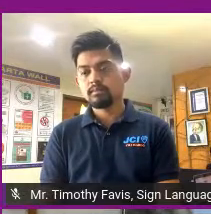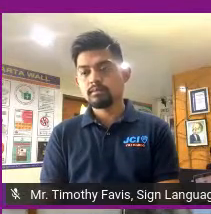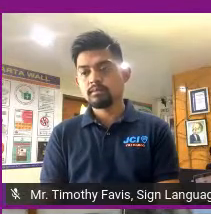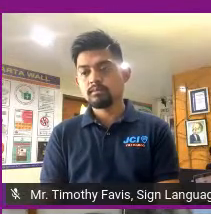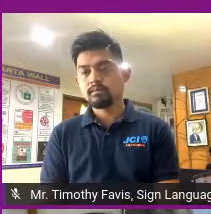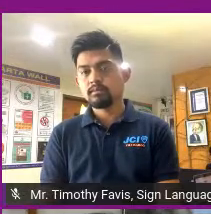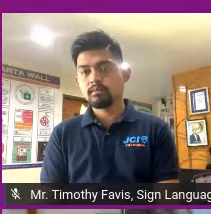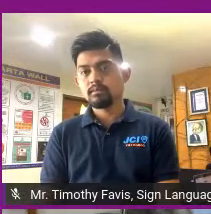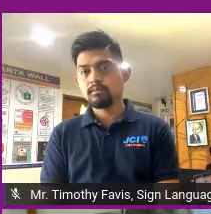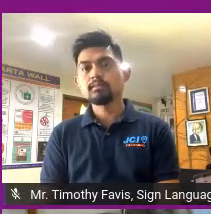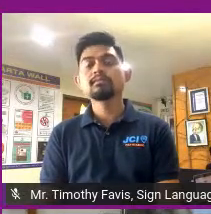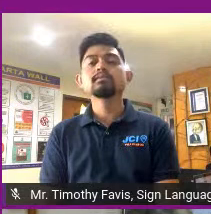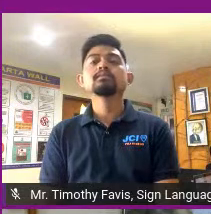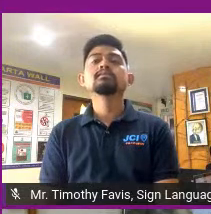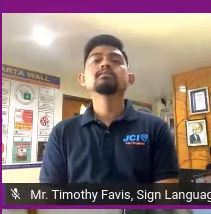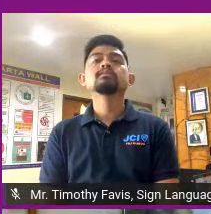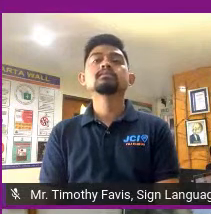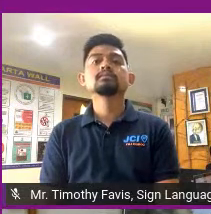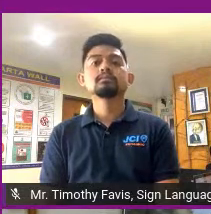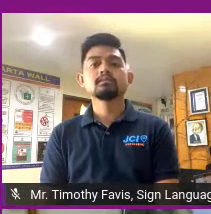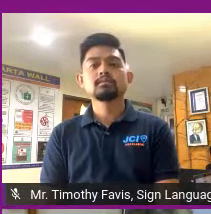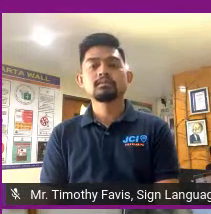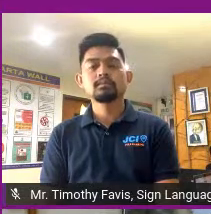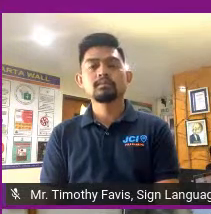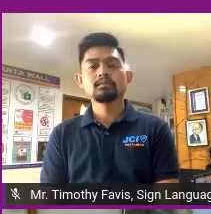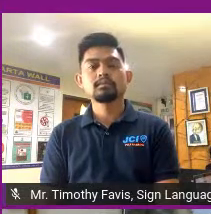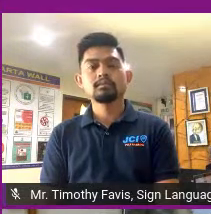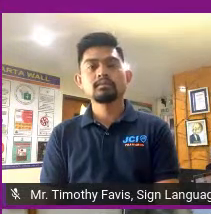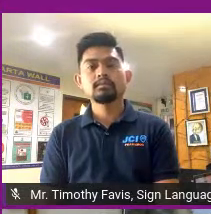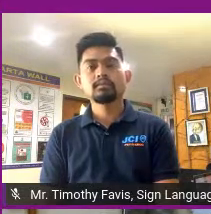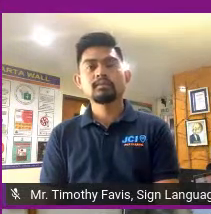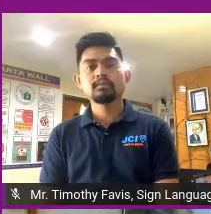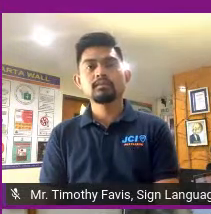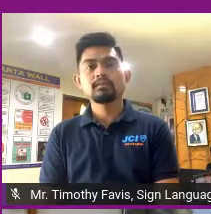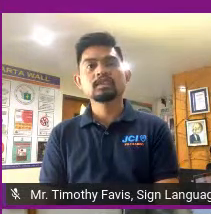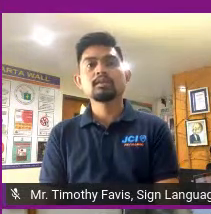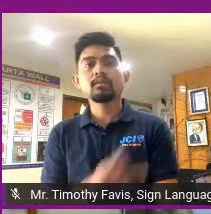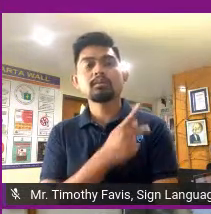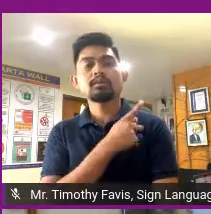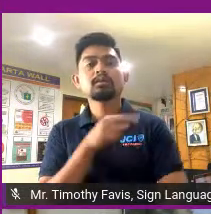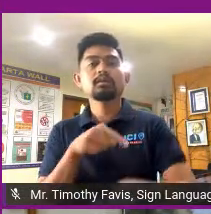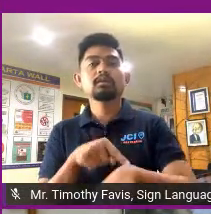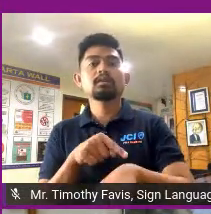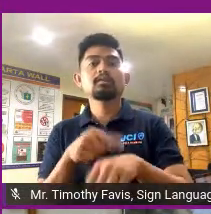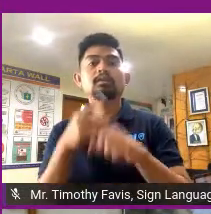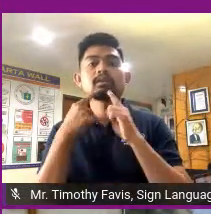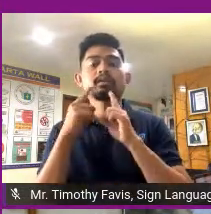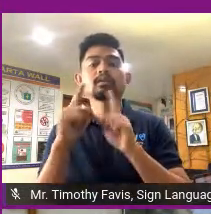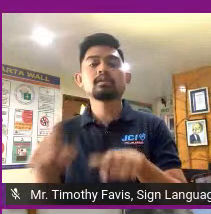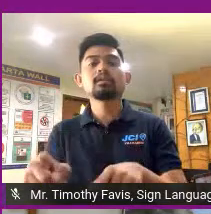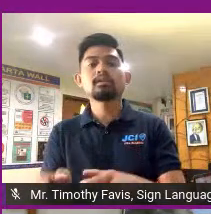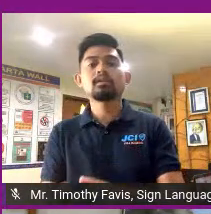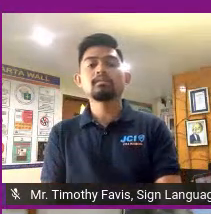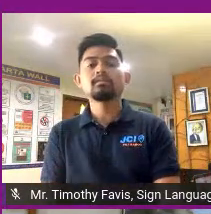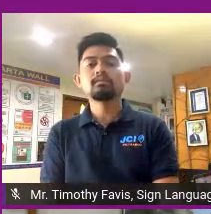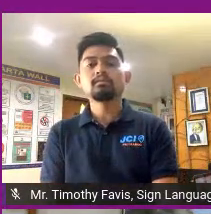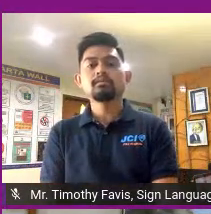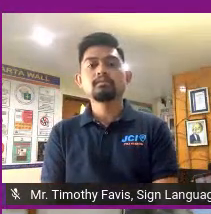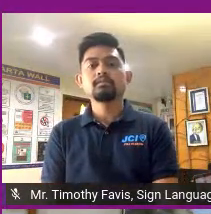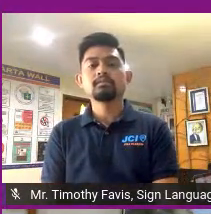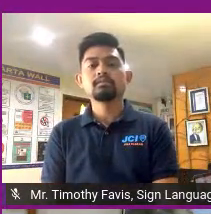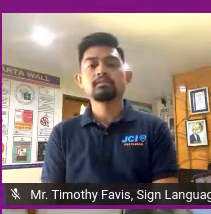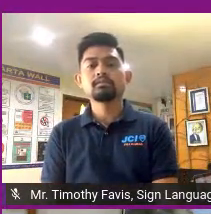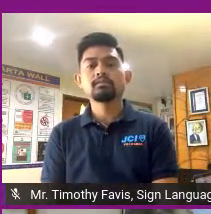So, we have still time on the Freud. Yes. To answer. Sige. Kasi yung isang tatak, pwede naman itong bukas